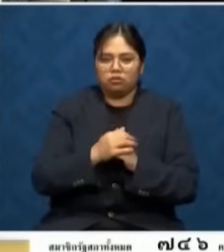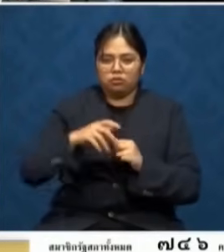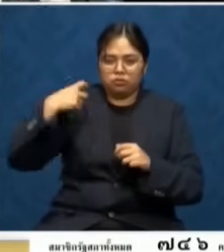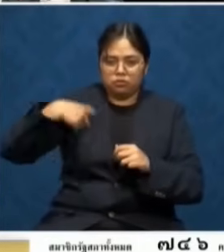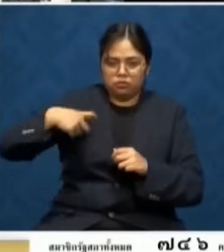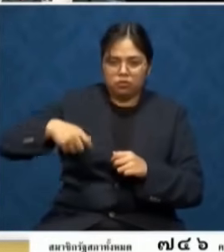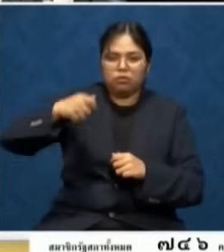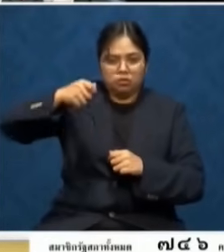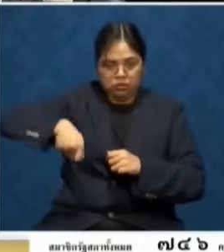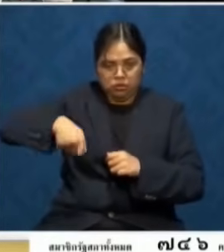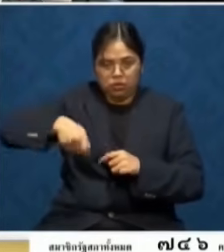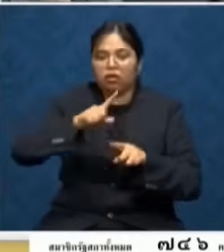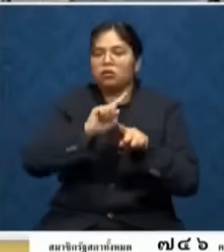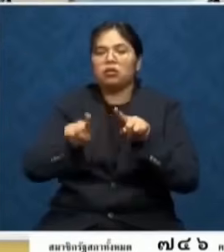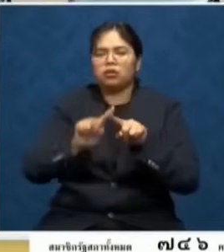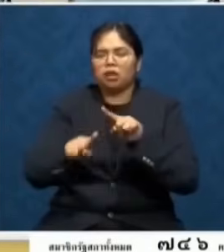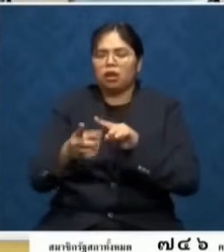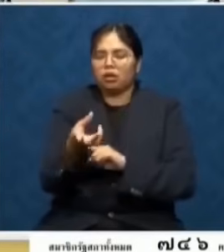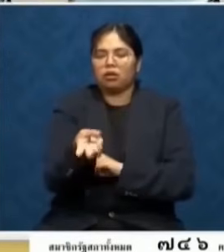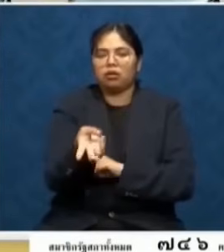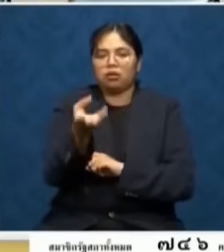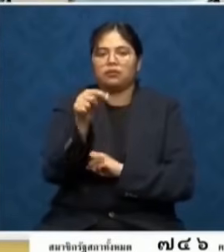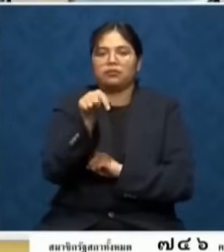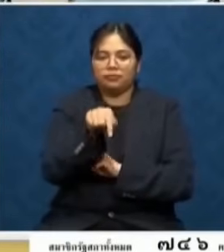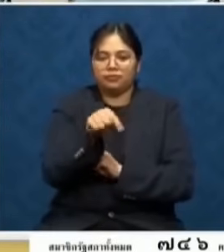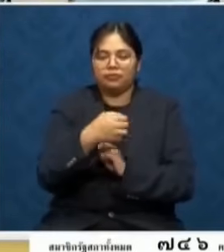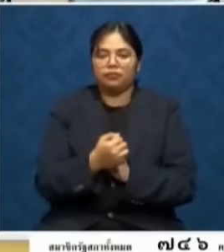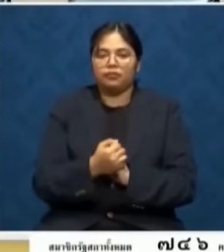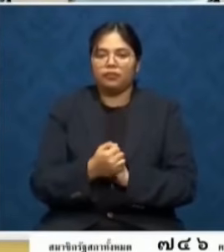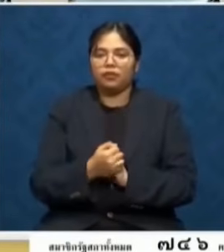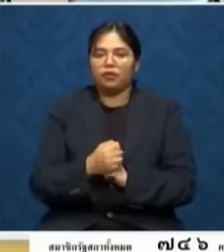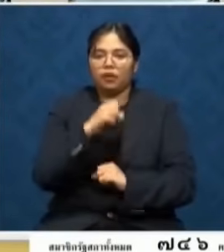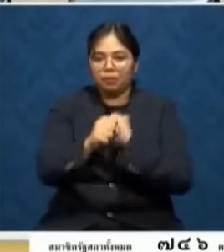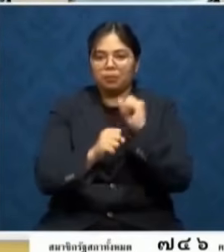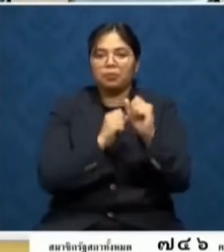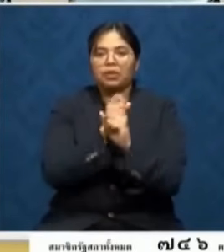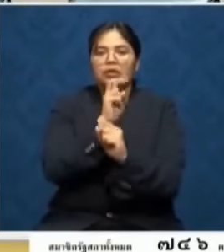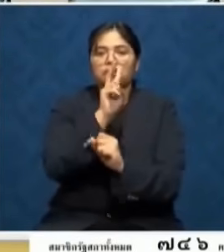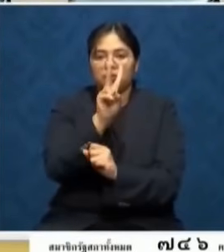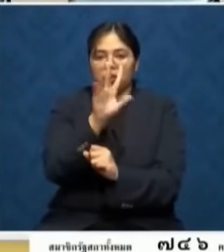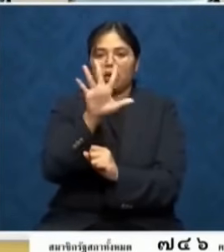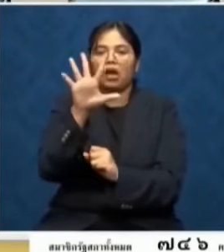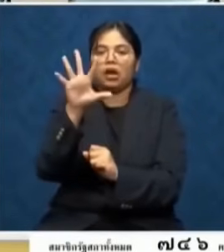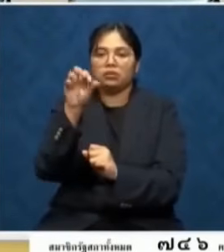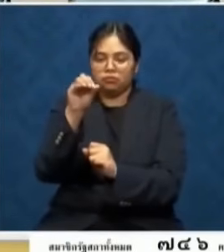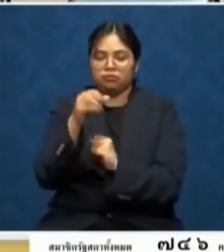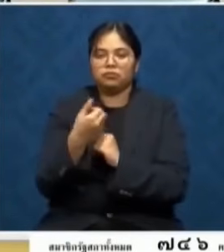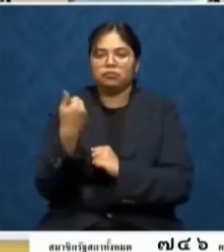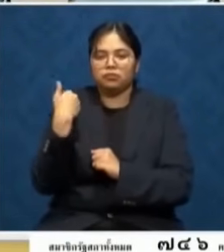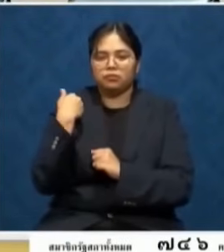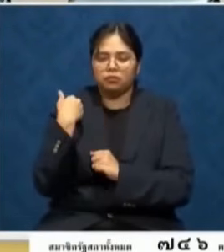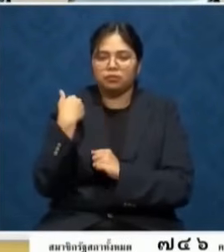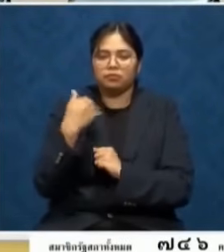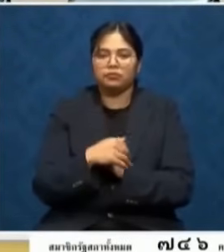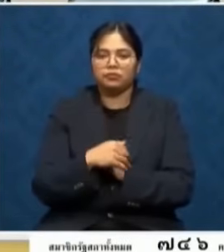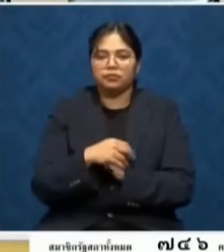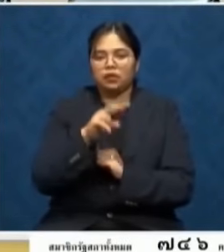ลแค่นี้เองครับแต่รัฐธรรมนูญปี2550